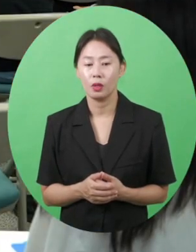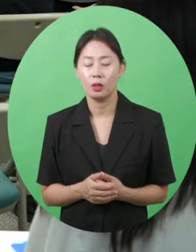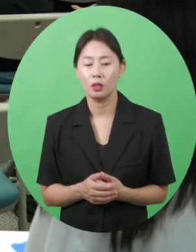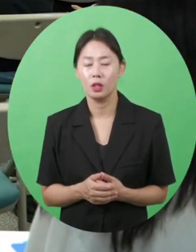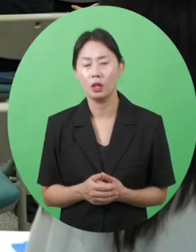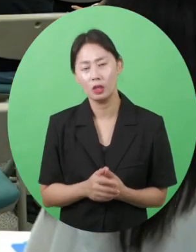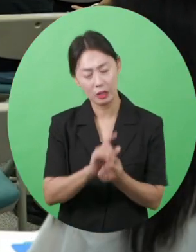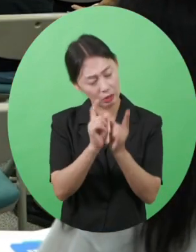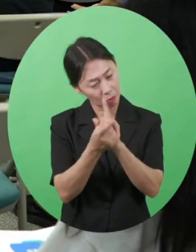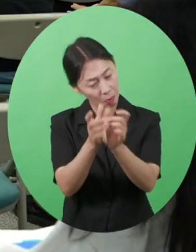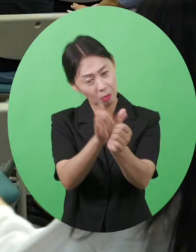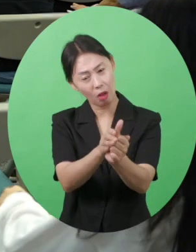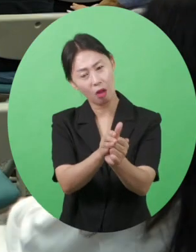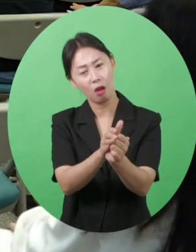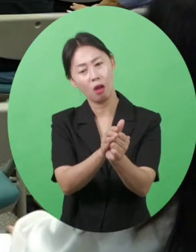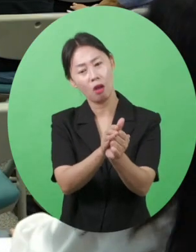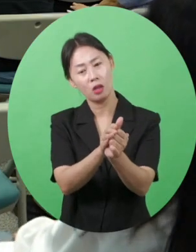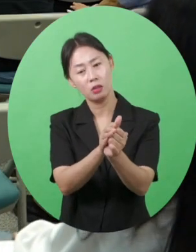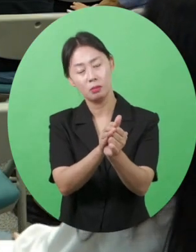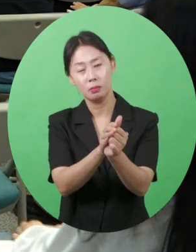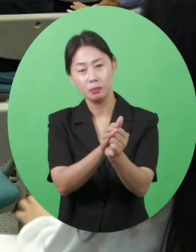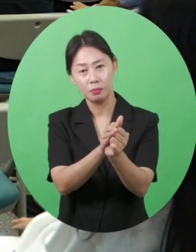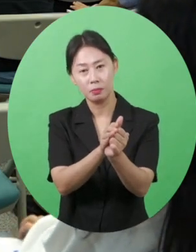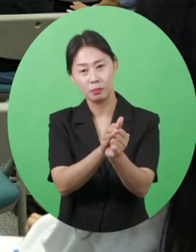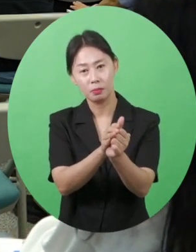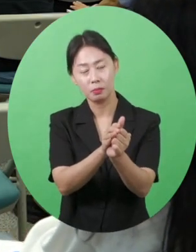이 수탁 문제는 굉장히 민감한 부분이고요.